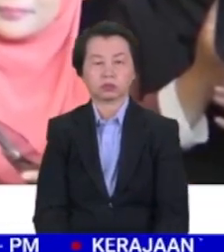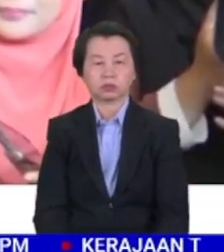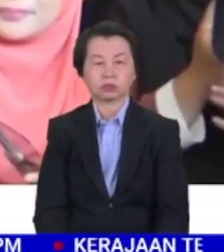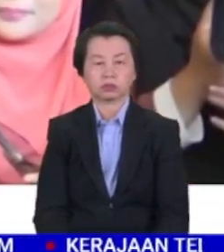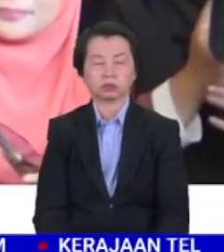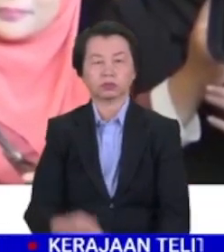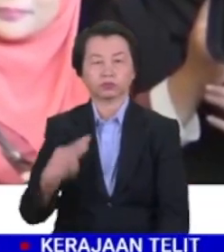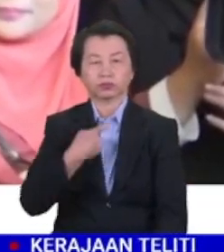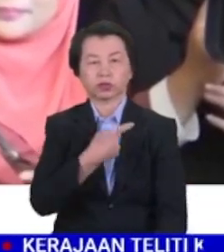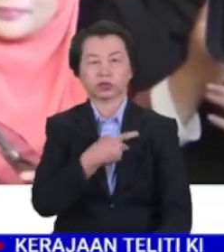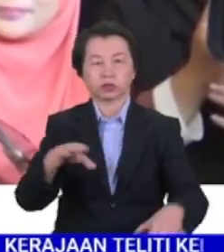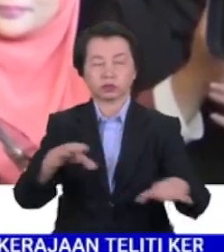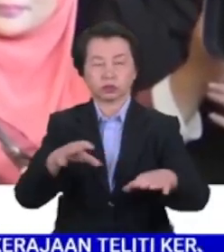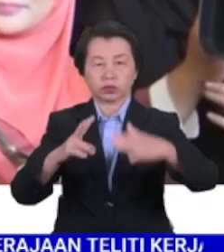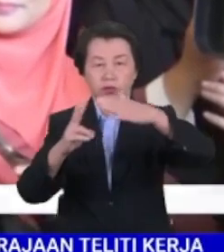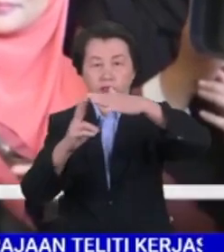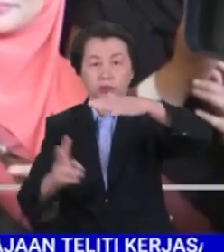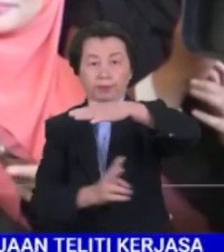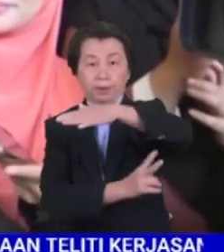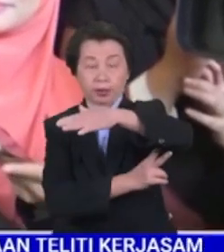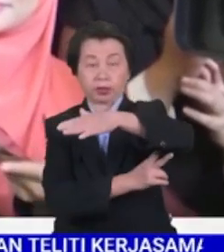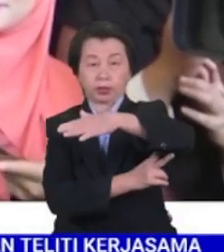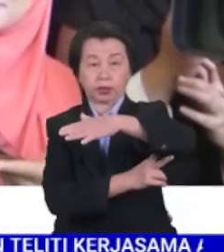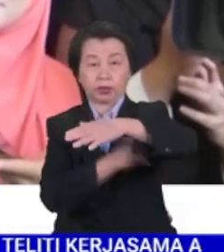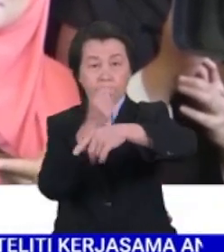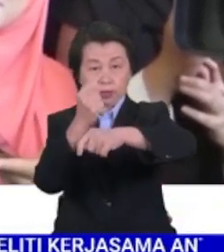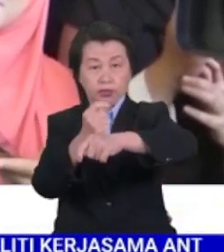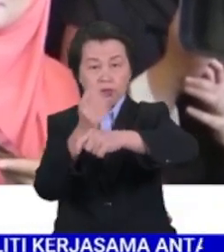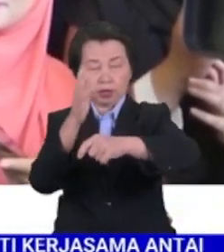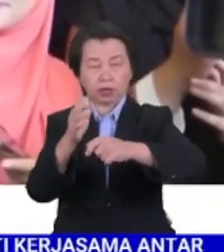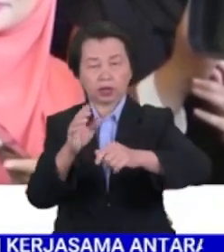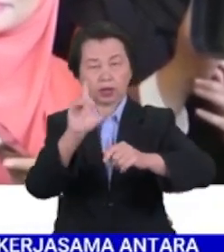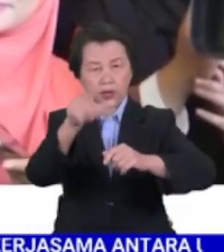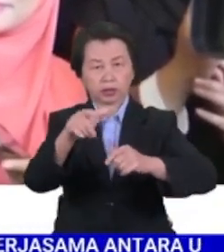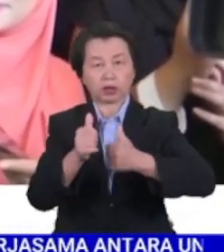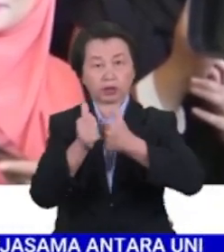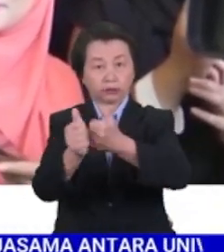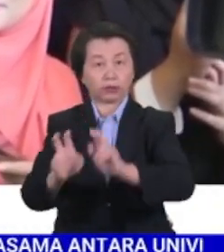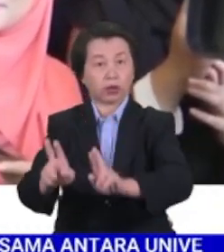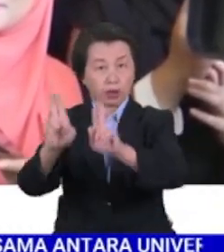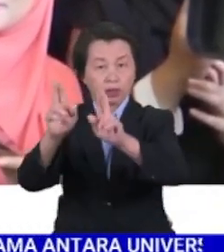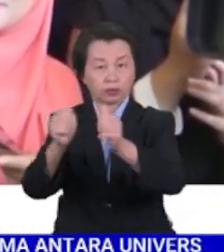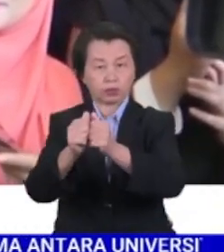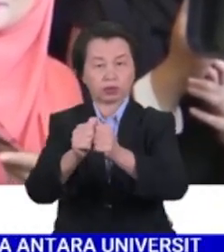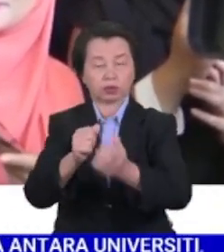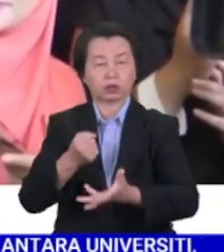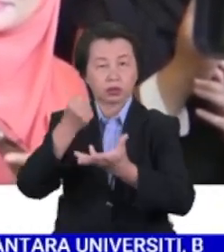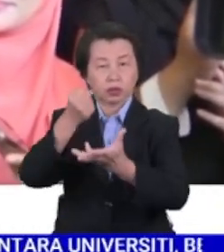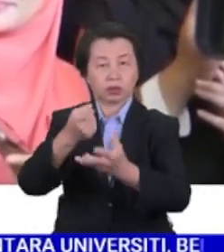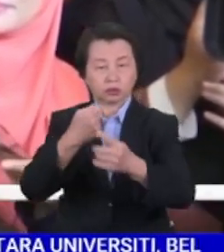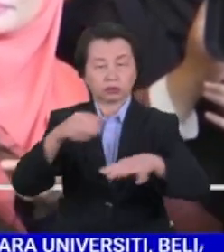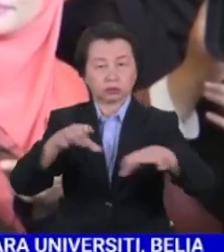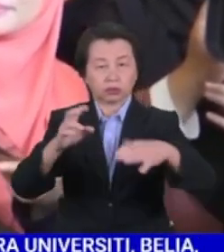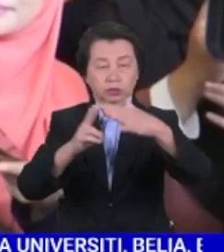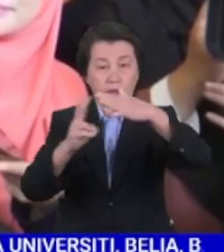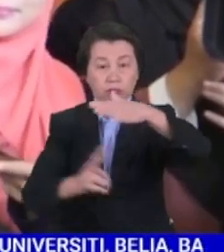Satu, kita buat jambatan Beli itu, kemudian kita akan follow up dengan permohonan untuk rakan peruntukan untuk buat jambatan. Jika menjalankan supaya